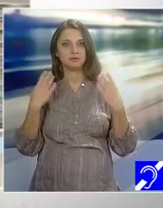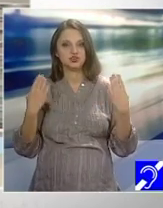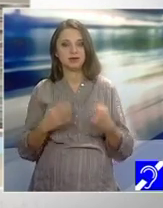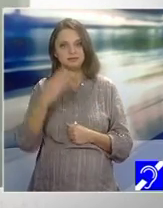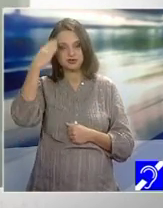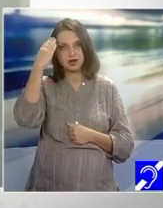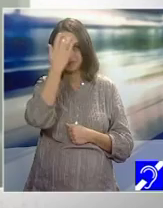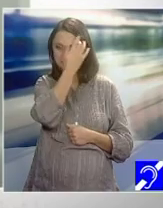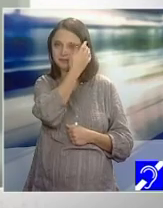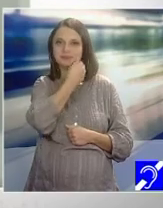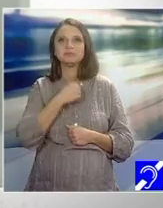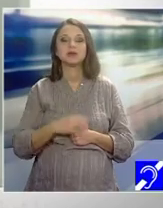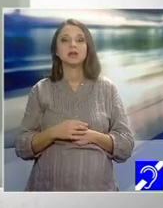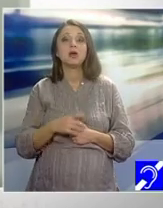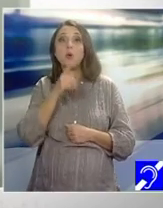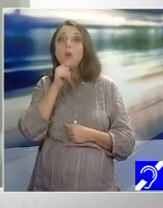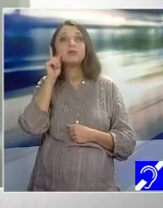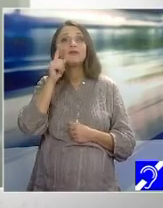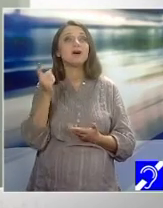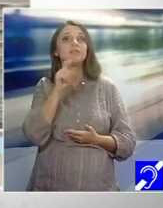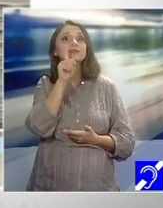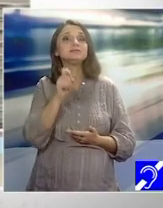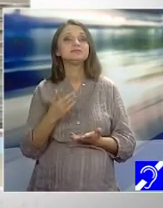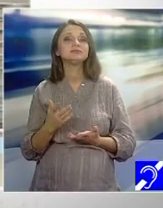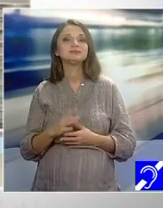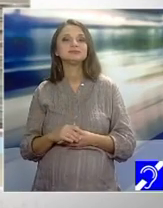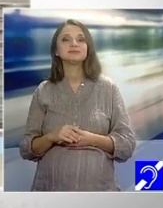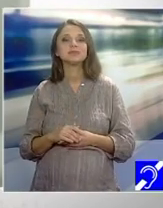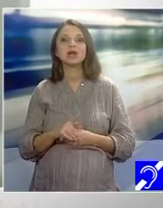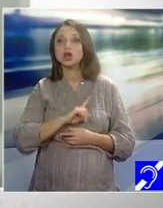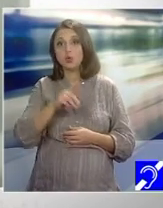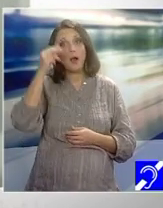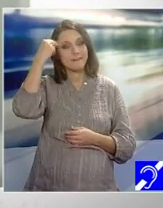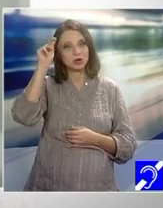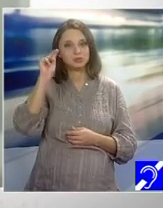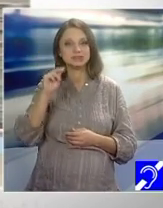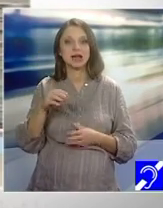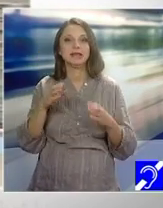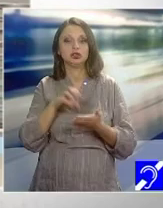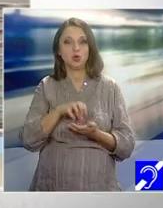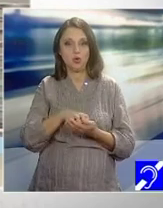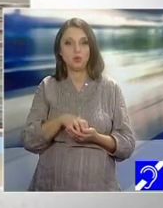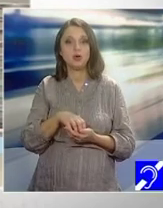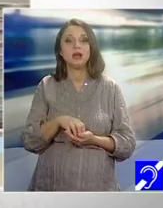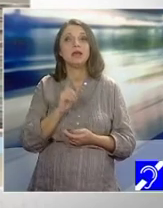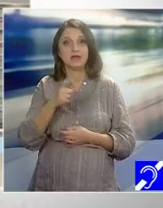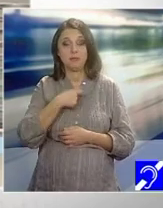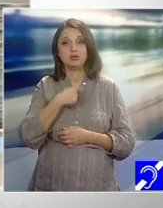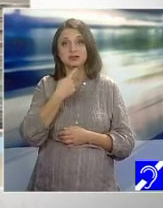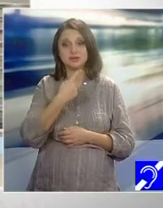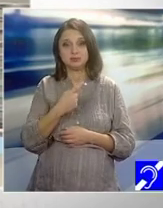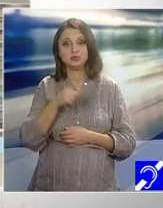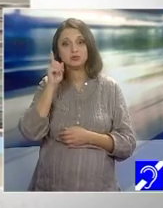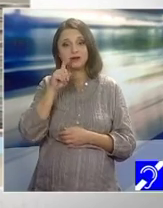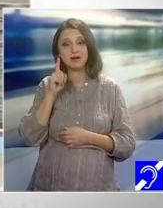Unde va avea loc manifestarea, ce cuprinde? Încă preferăm să... Încă nu ați anunțat. N-am anunțat locația. Tot ce vă pot asigura este că